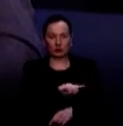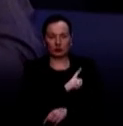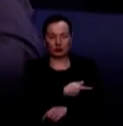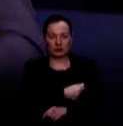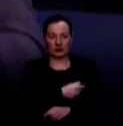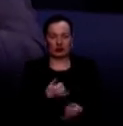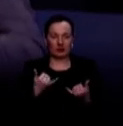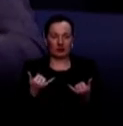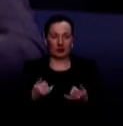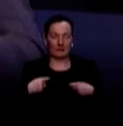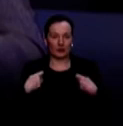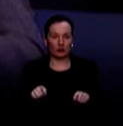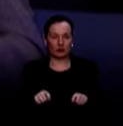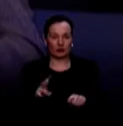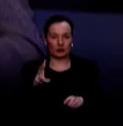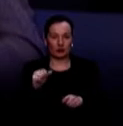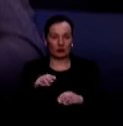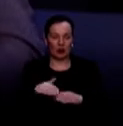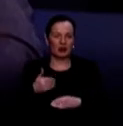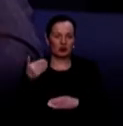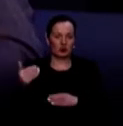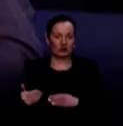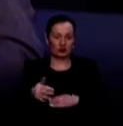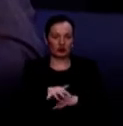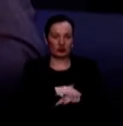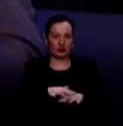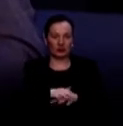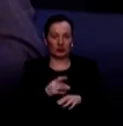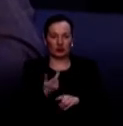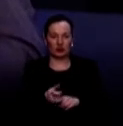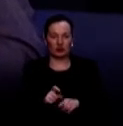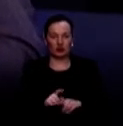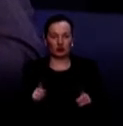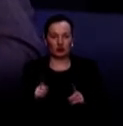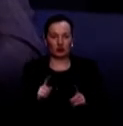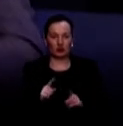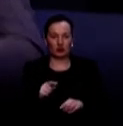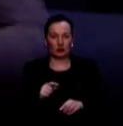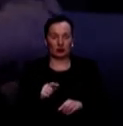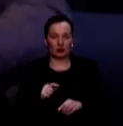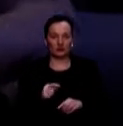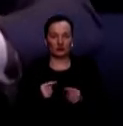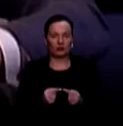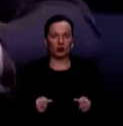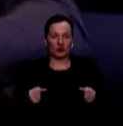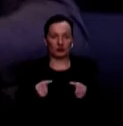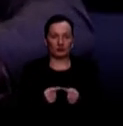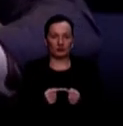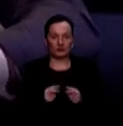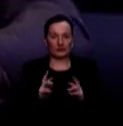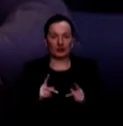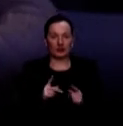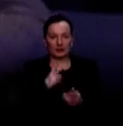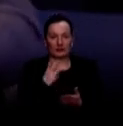бішофітових продуктів на зовнішній ринок. Оце, скажімо так, більше, що торкаючись конкретики. Тобто ми, як ви